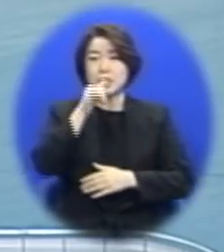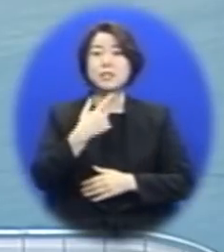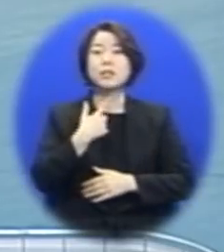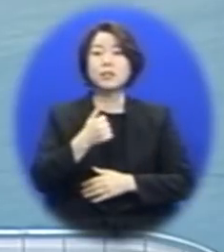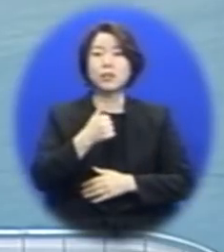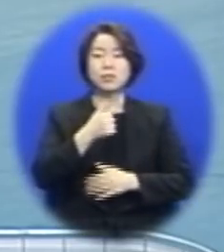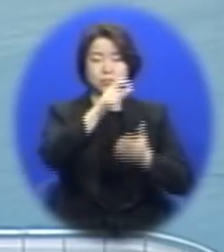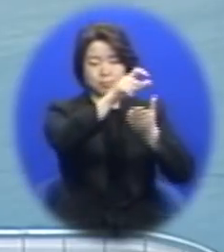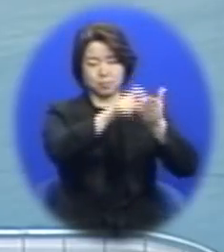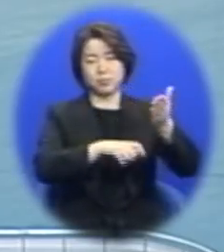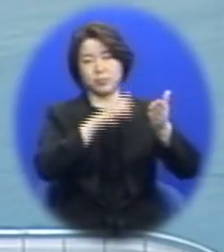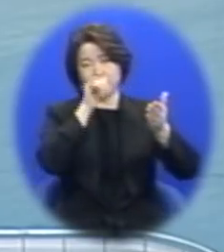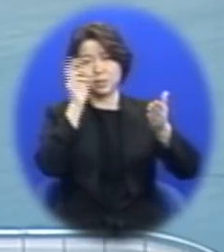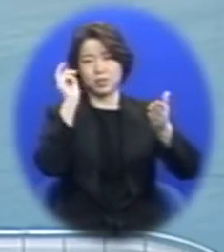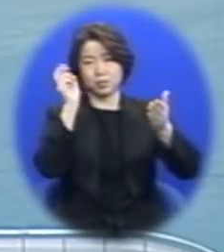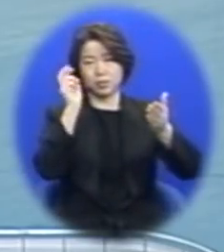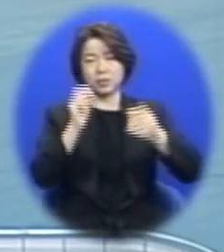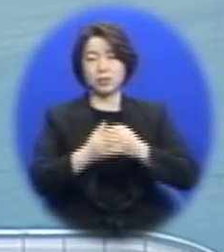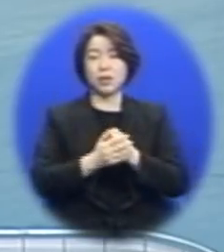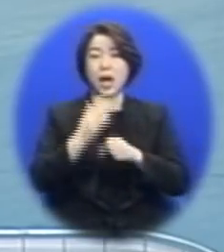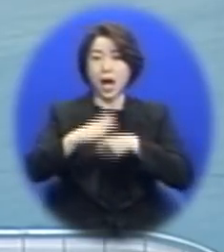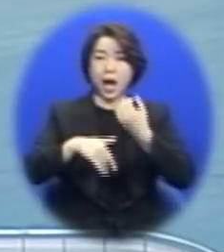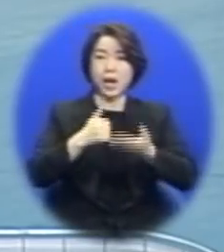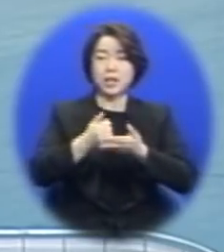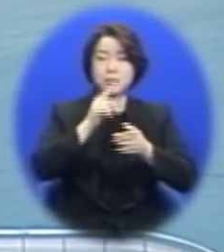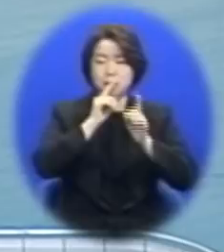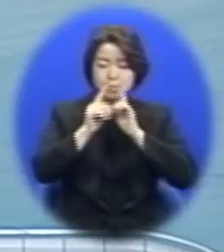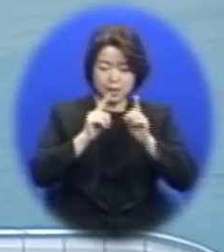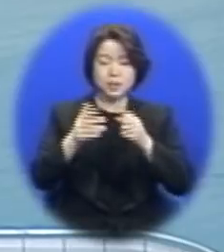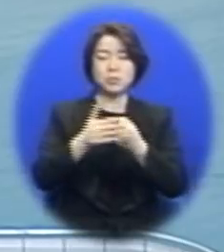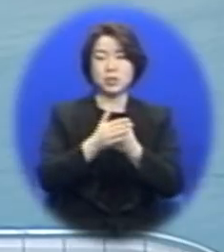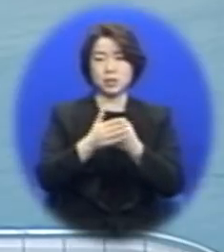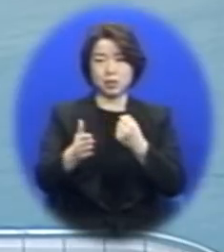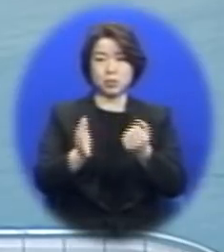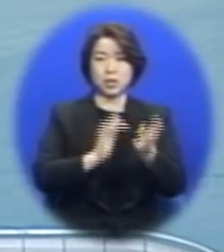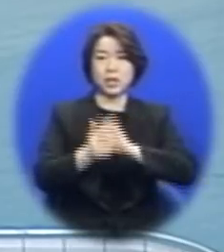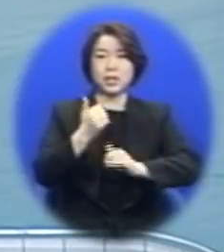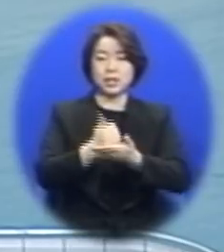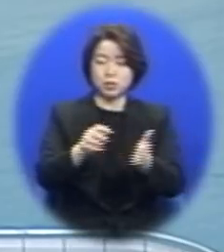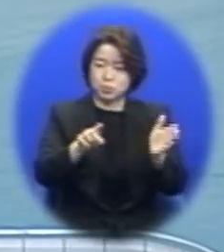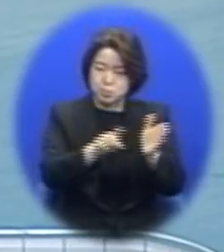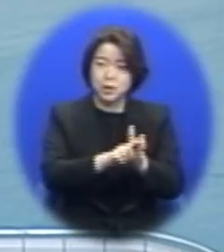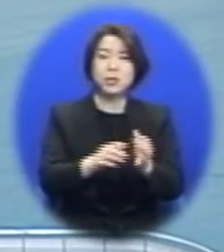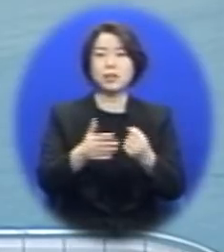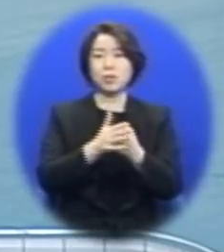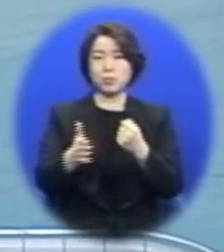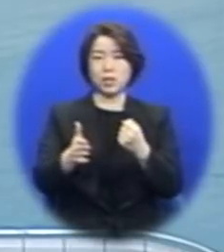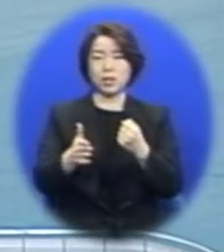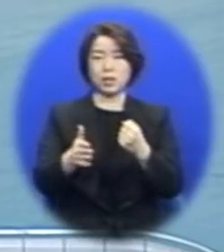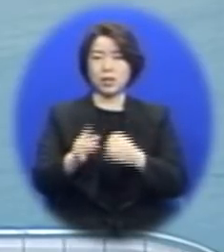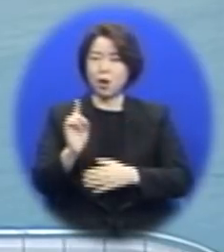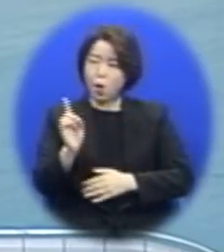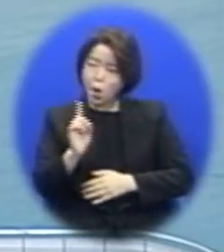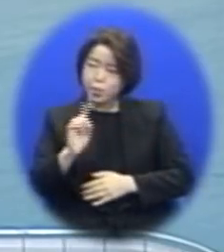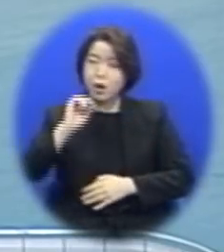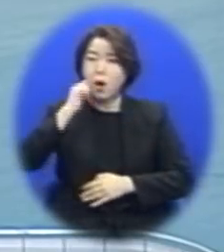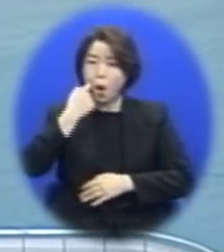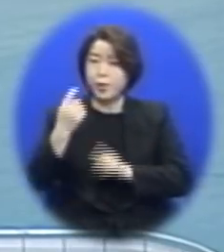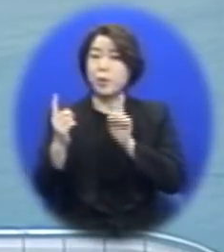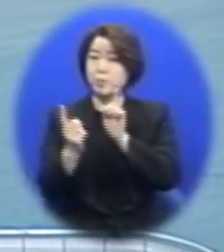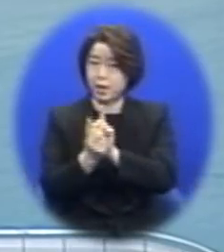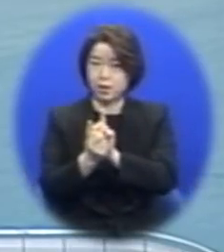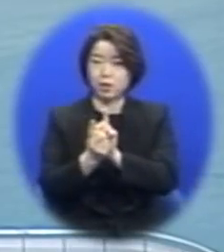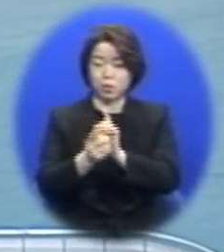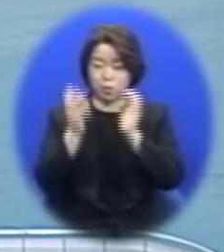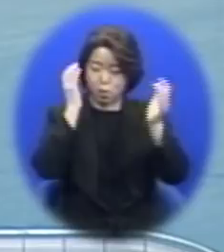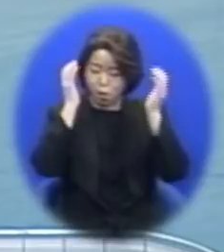기록이 있습니다. 하나님의 말씀이기 때문에, 예수를 믿기 때문에 어려움을 당하고